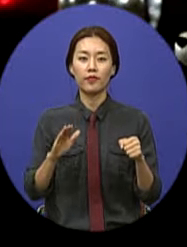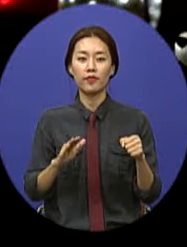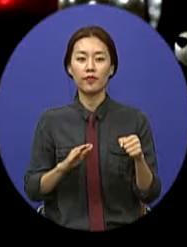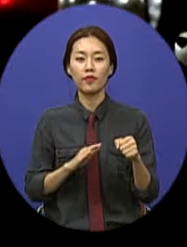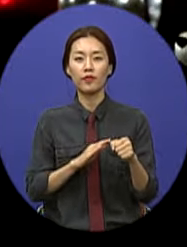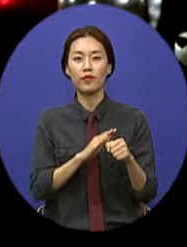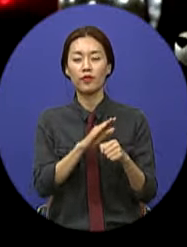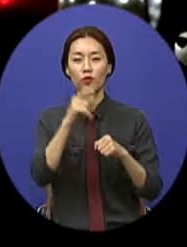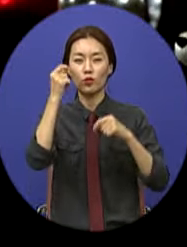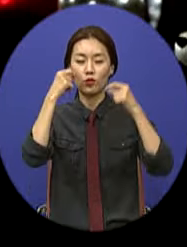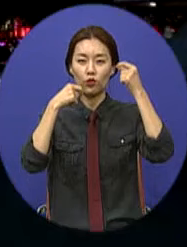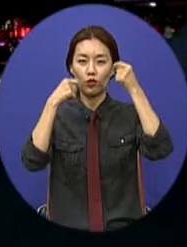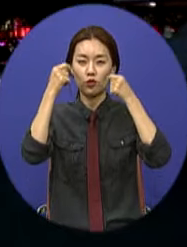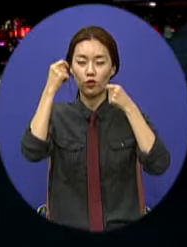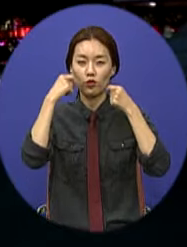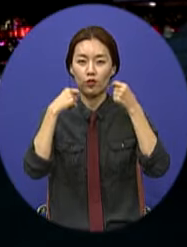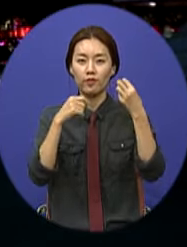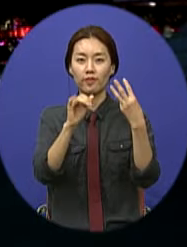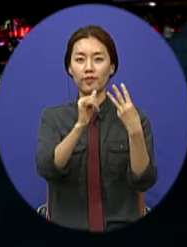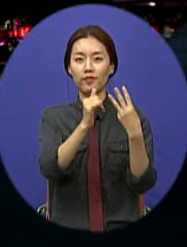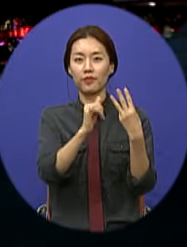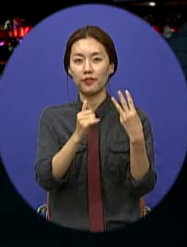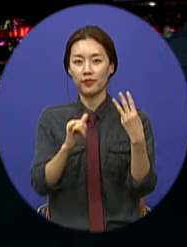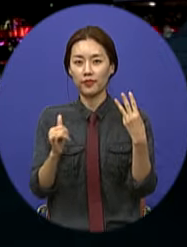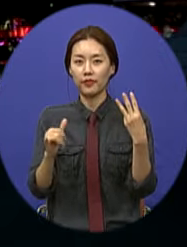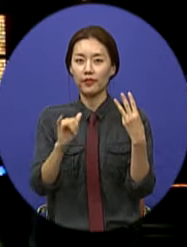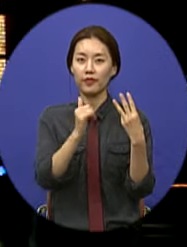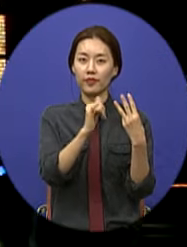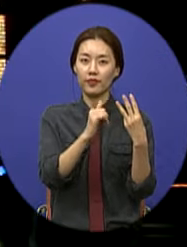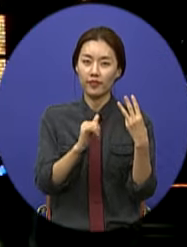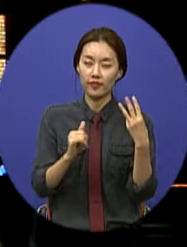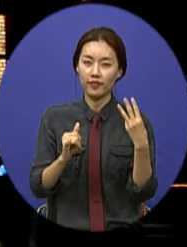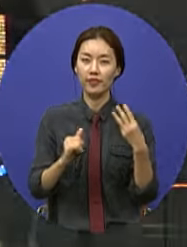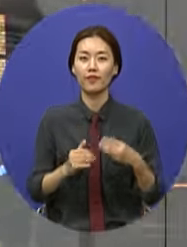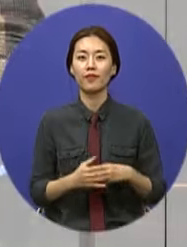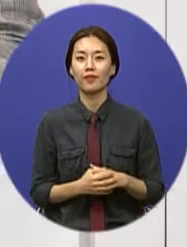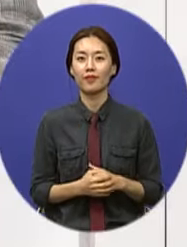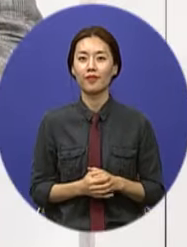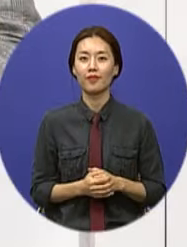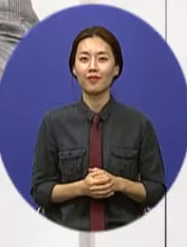사랑했나 우는 새 사람